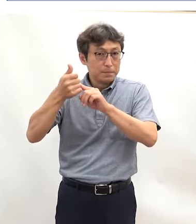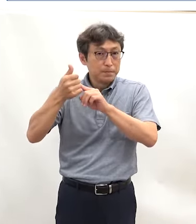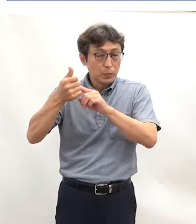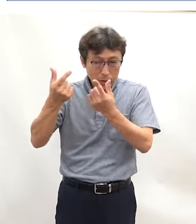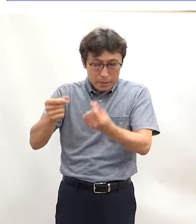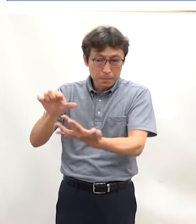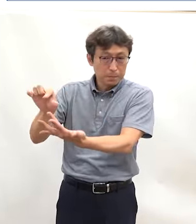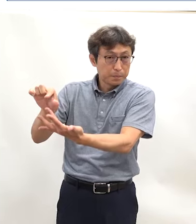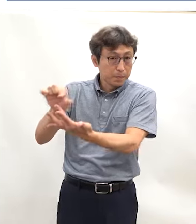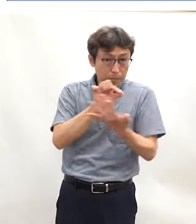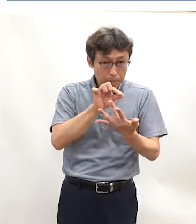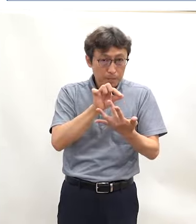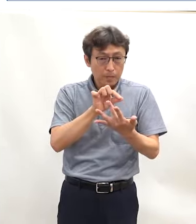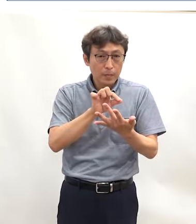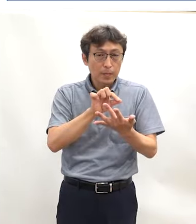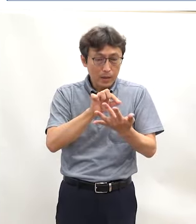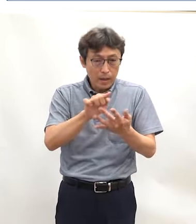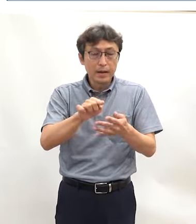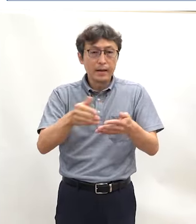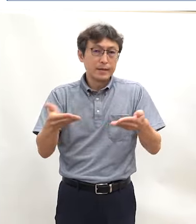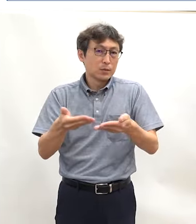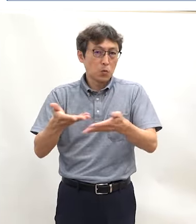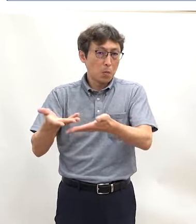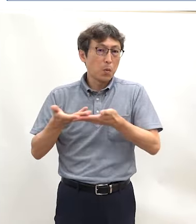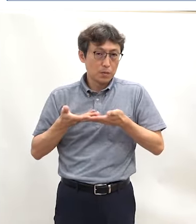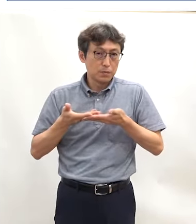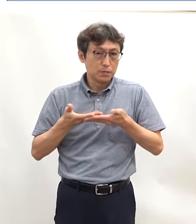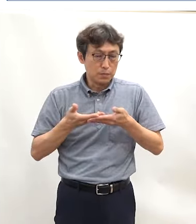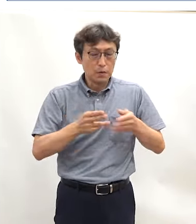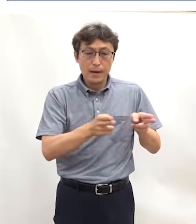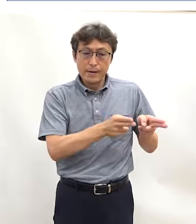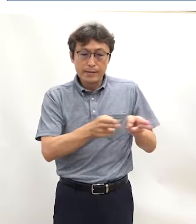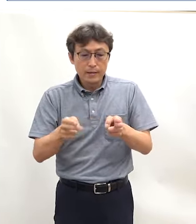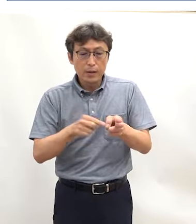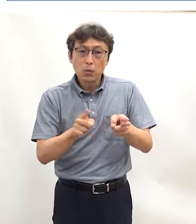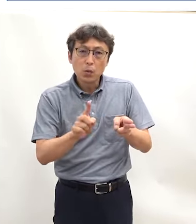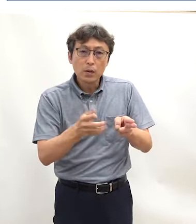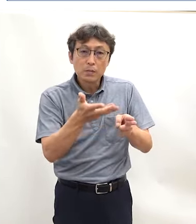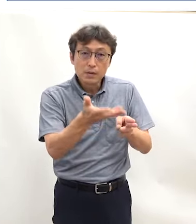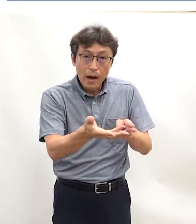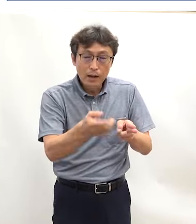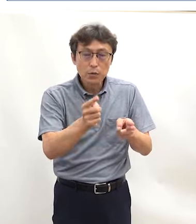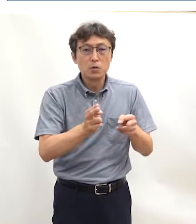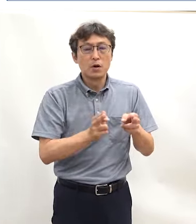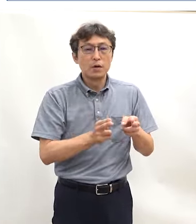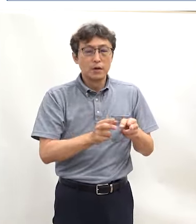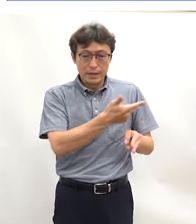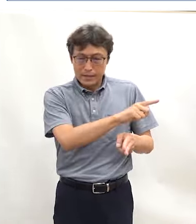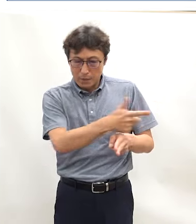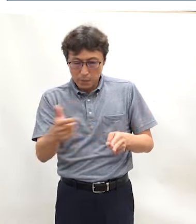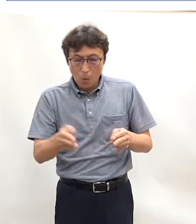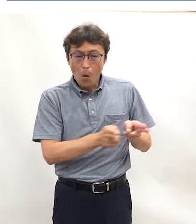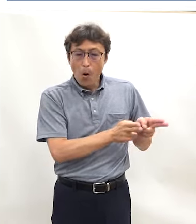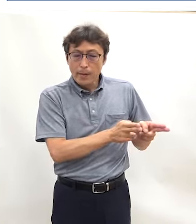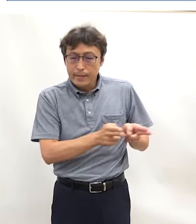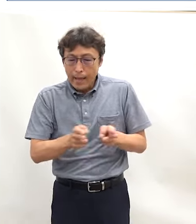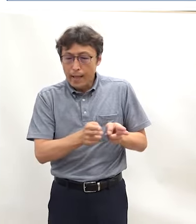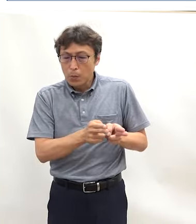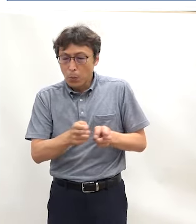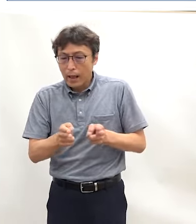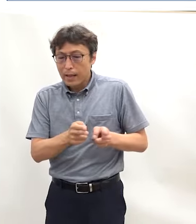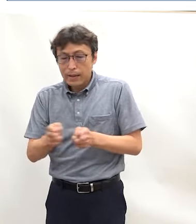あるいは制度はどうなっているのかというような、状況、情報を提供して、外国人材の活用促進を図ってい